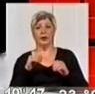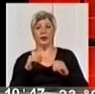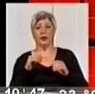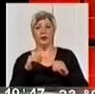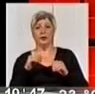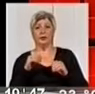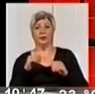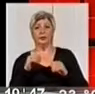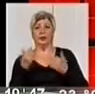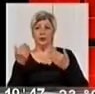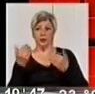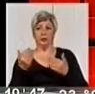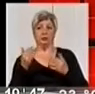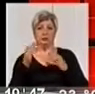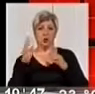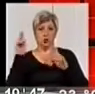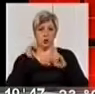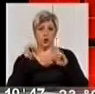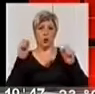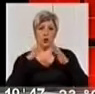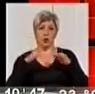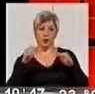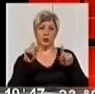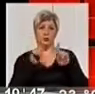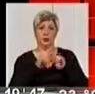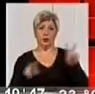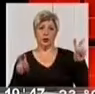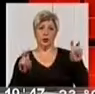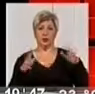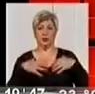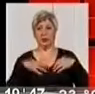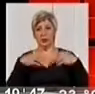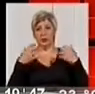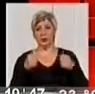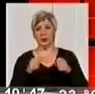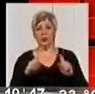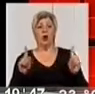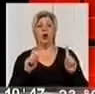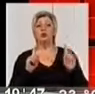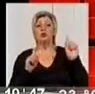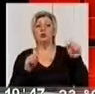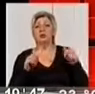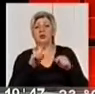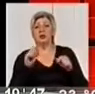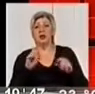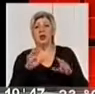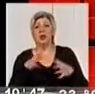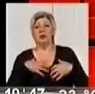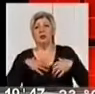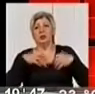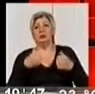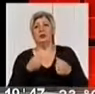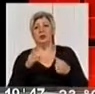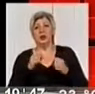називають оздоровчими також, да? Тому що є от такий стереотип, ну що там за оздоровлення на асфальті?